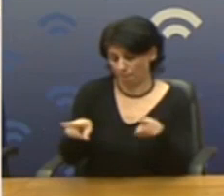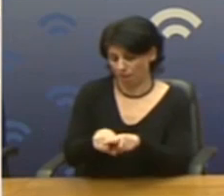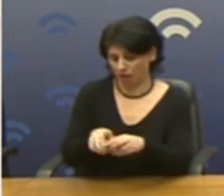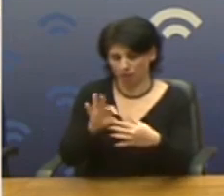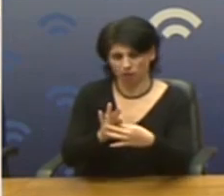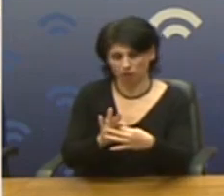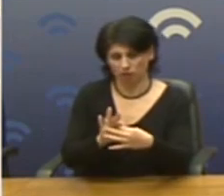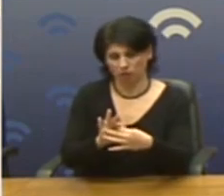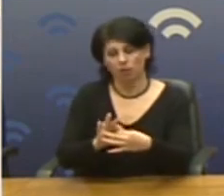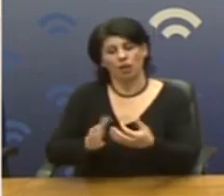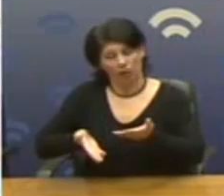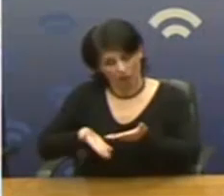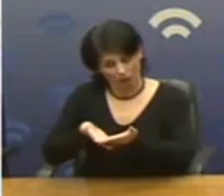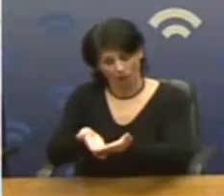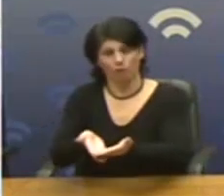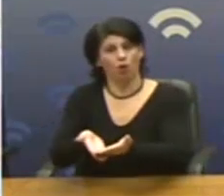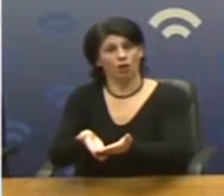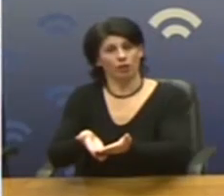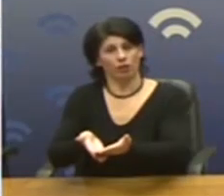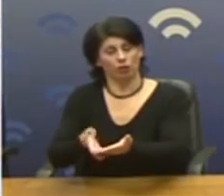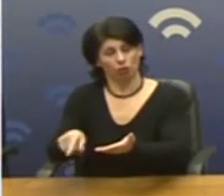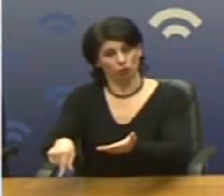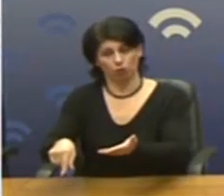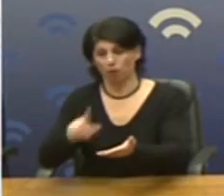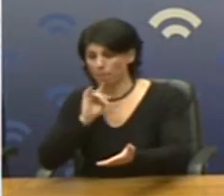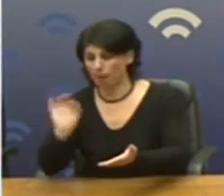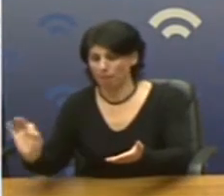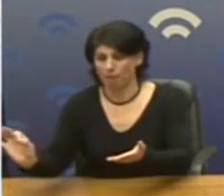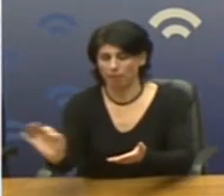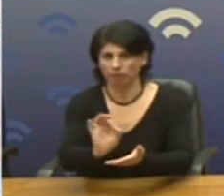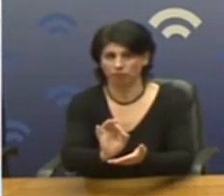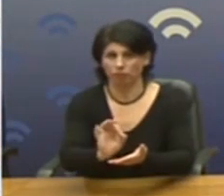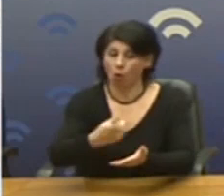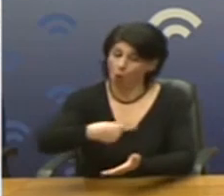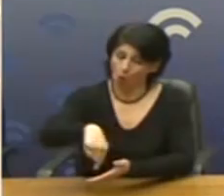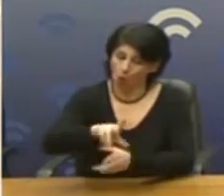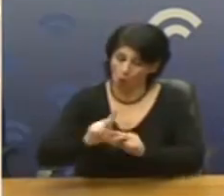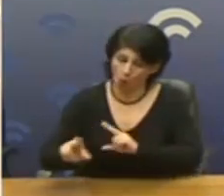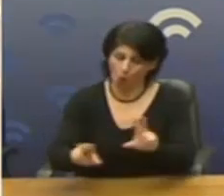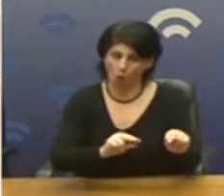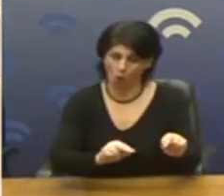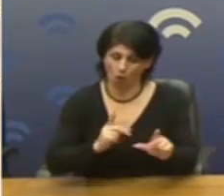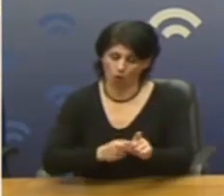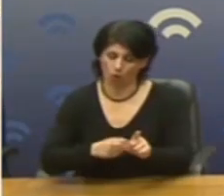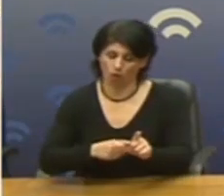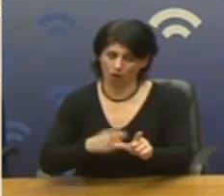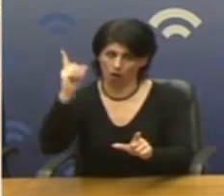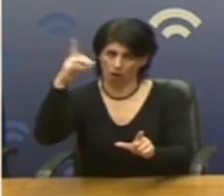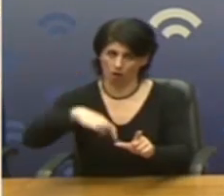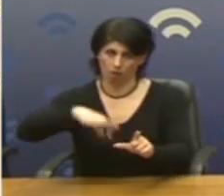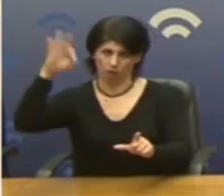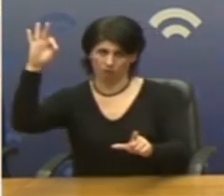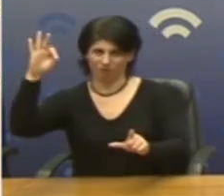της πανδημίας, που είναι θέση κοινή όλων σας εδώ μέσα, εκτός ΚΚΕ, έχει ήδη